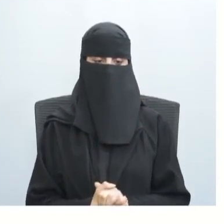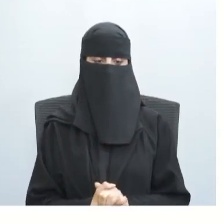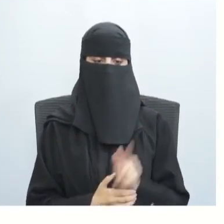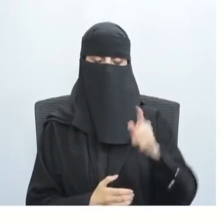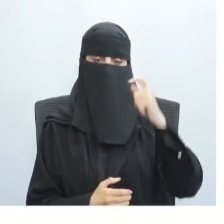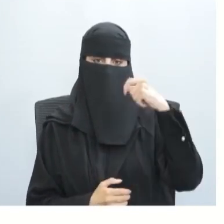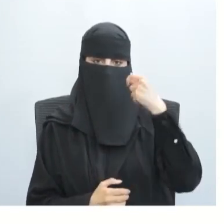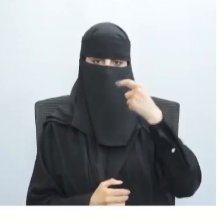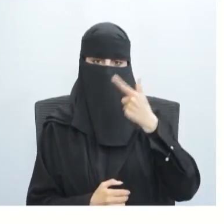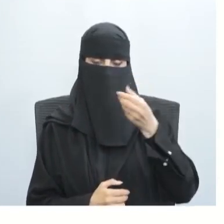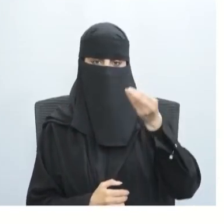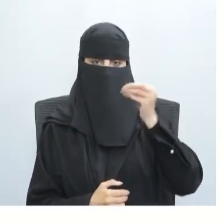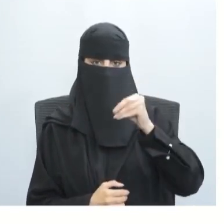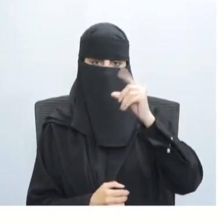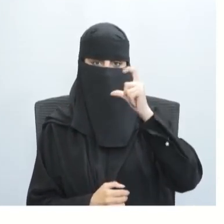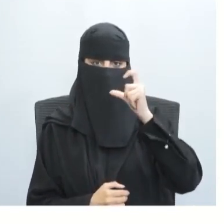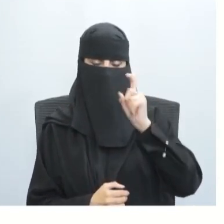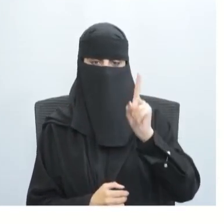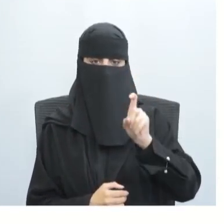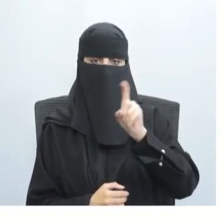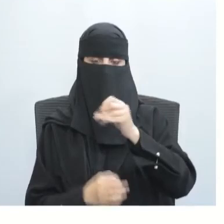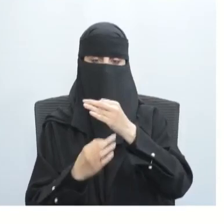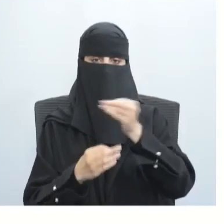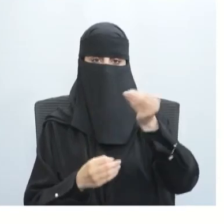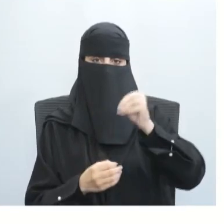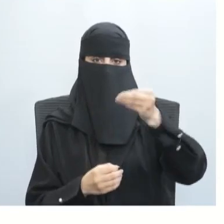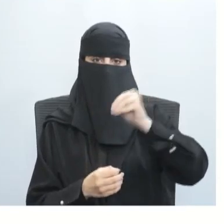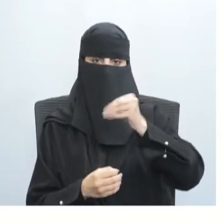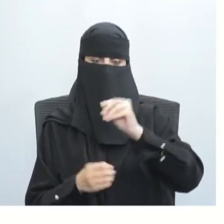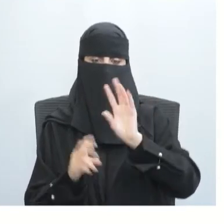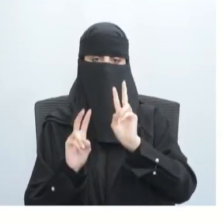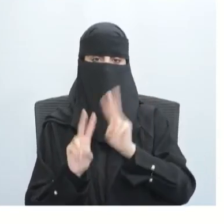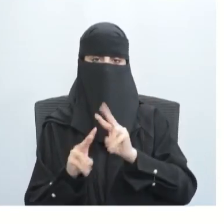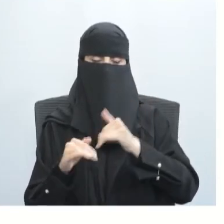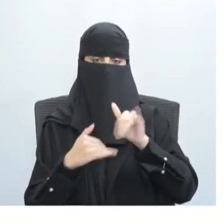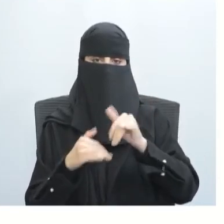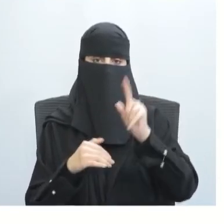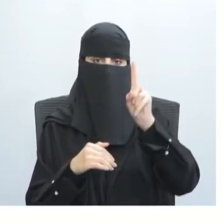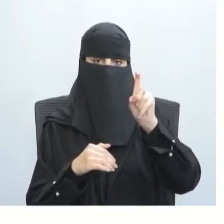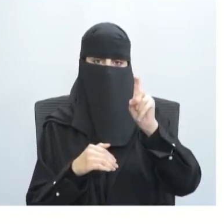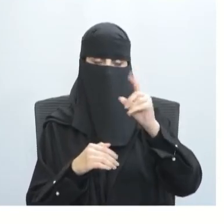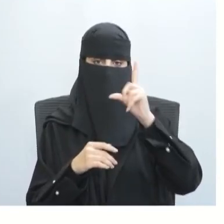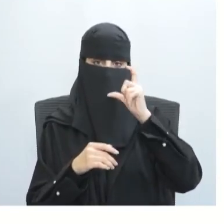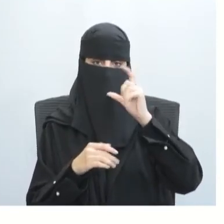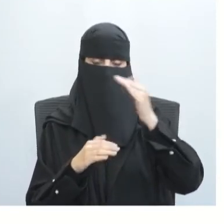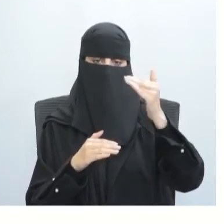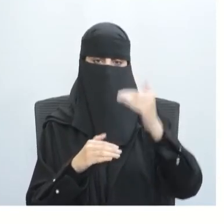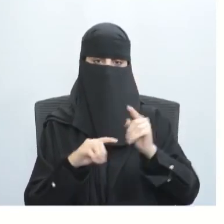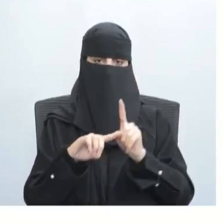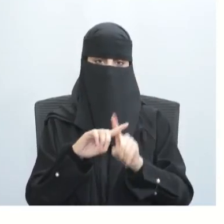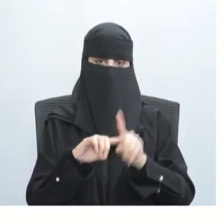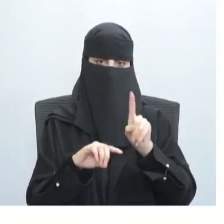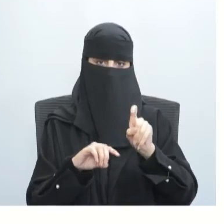نختار الملفات التي نريد من قائمه بلاي ليست وبعد ذلك من شريط ادوات تحكم بعد الضغط